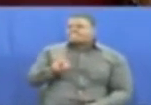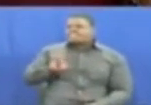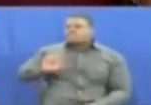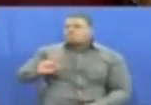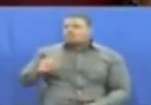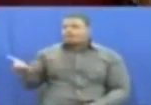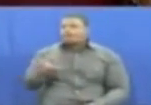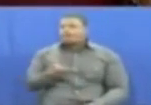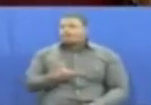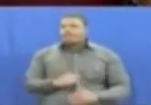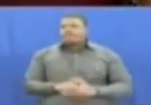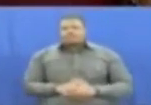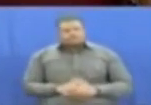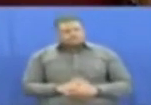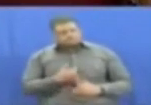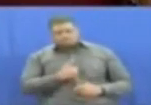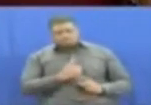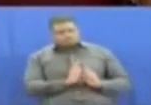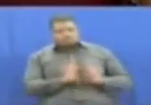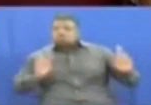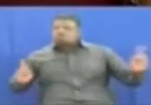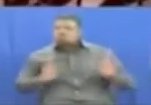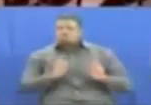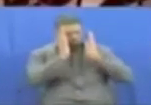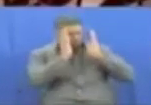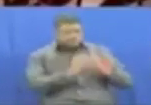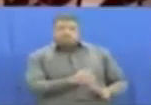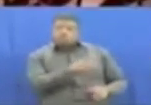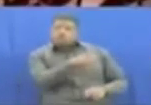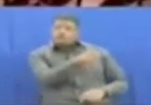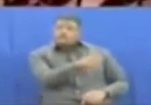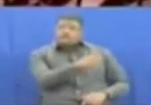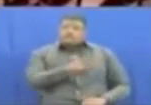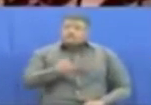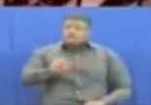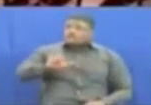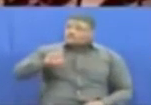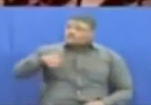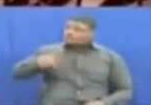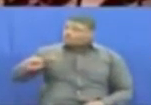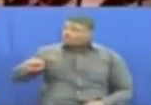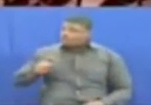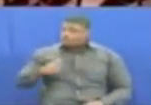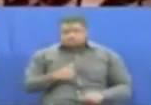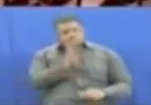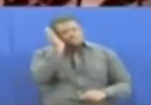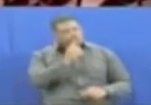nikushukuru. Siko mbali sana na Mheshimiwa Halima. Ninashukuru kwamba serikali imechukua hatua.